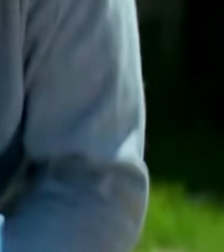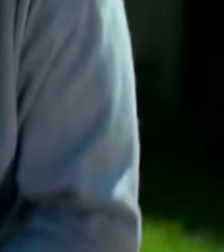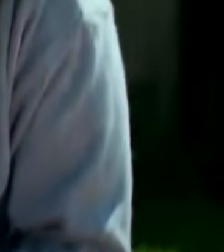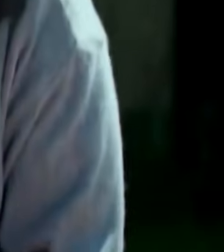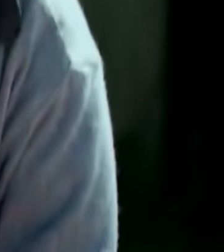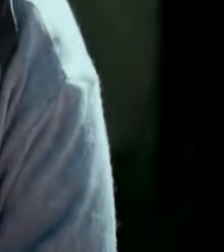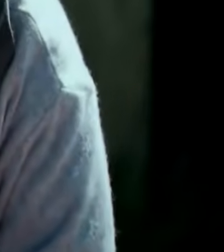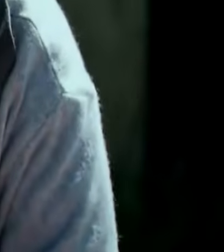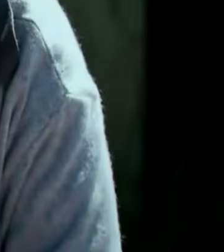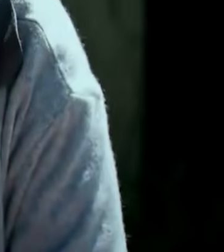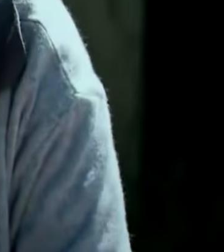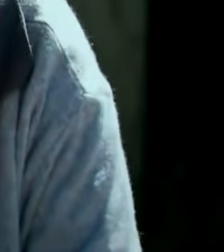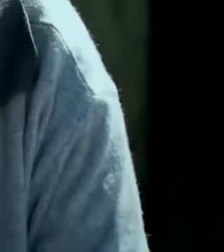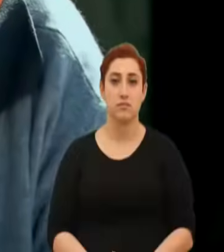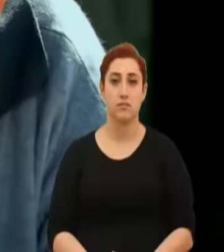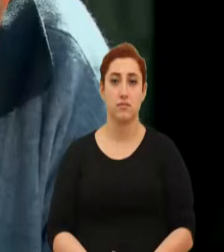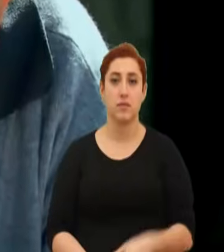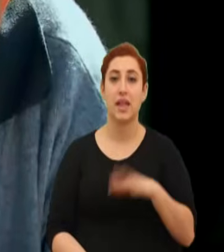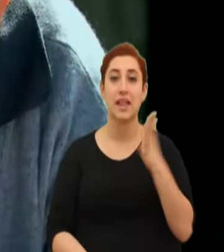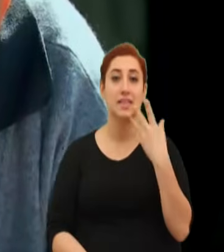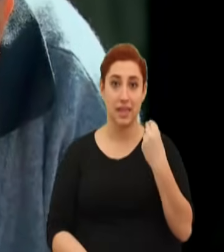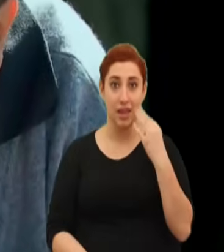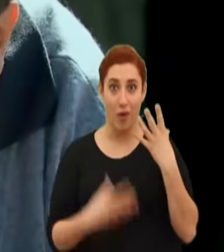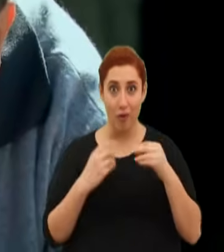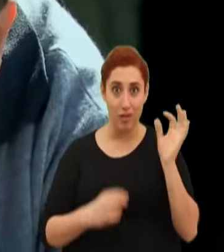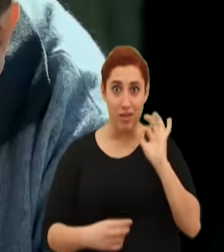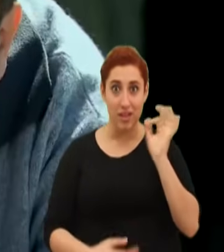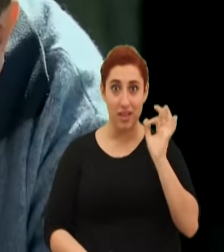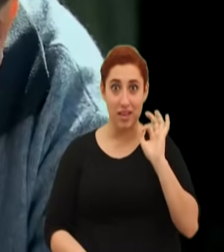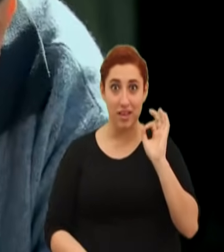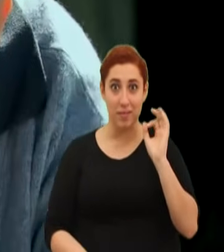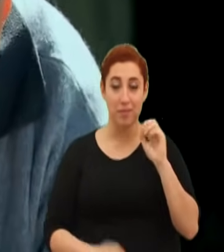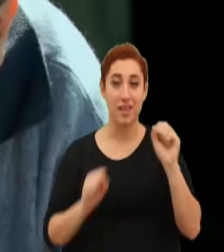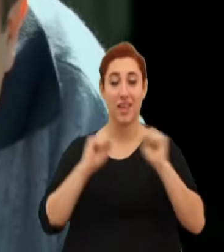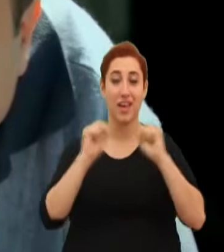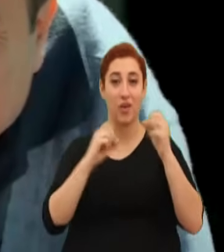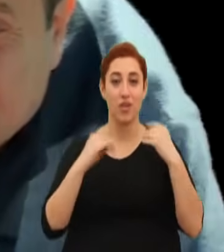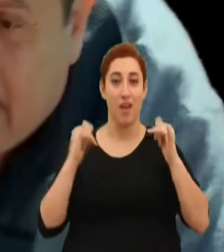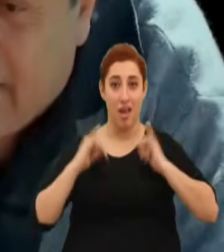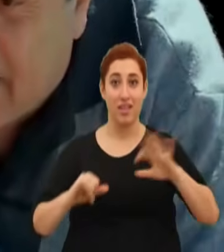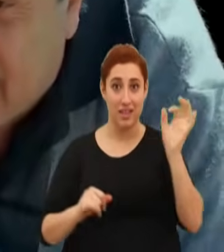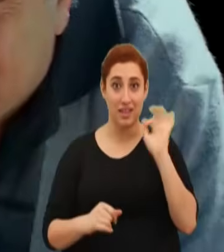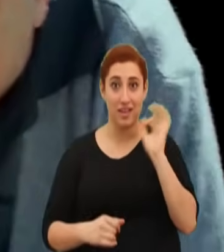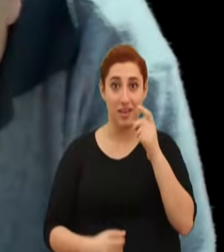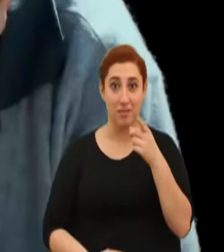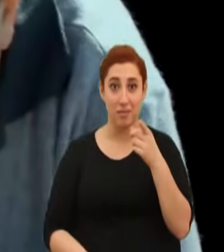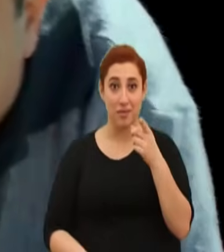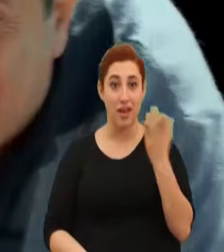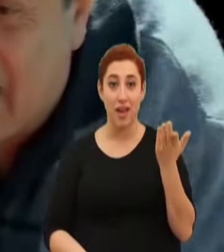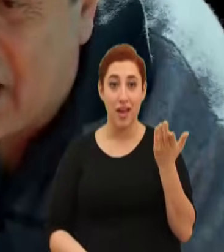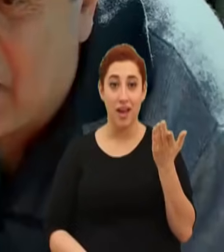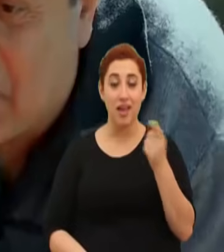Şükrü mavi renk bir bezle arabayı siliyor. Nasıl iyi geldi değil mi? Yıkanınca rahatladın değil mi?